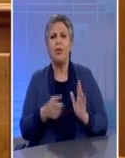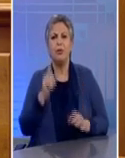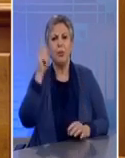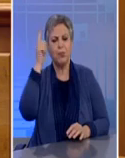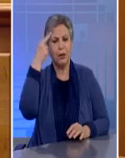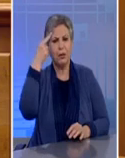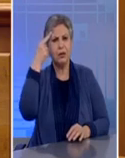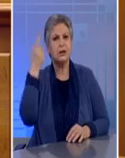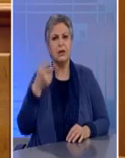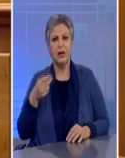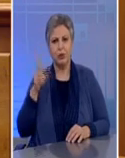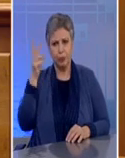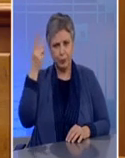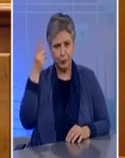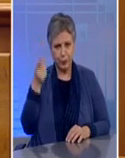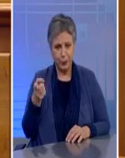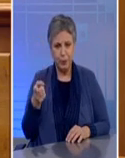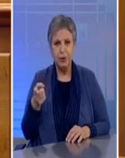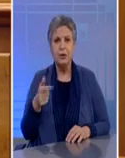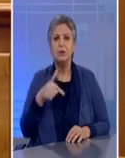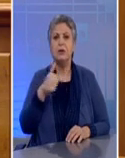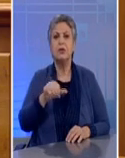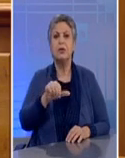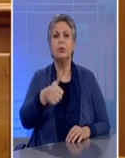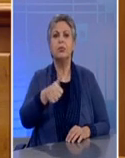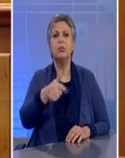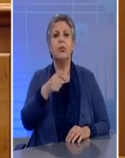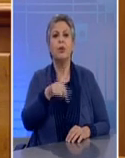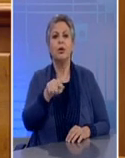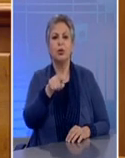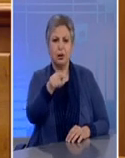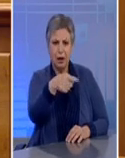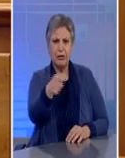ανοησία, στο πυρήνα της ανοησίας συμμετέχετε.